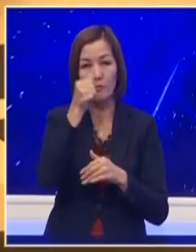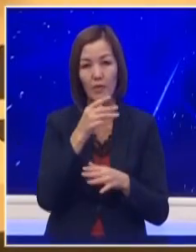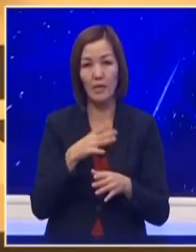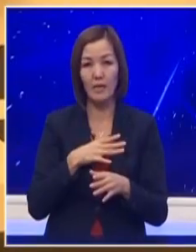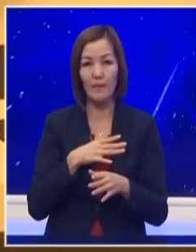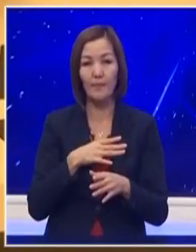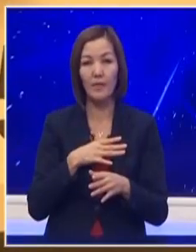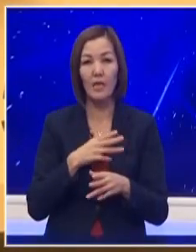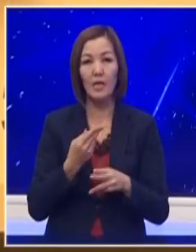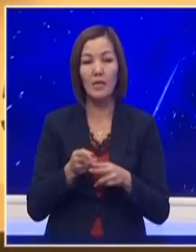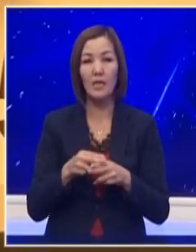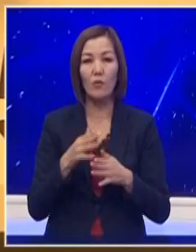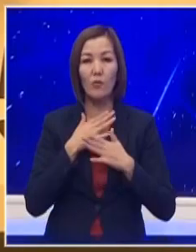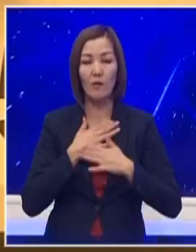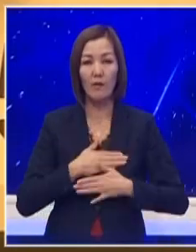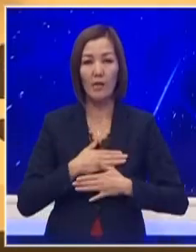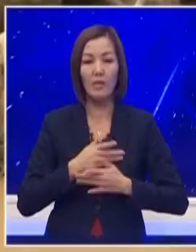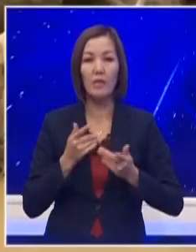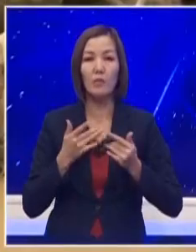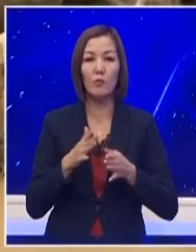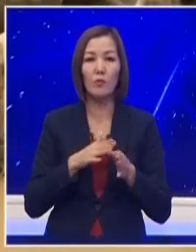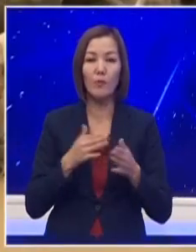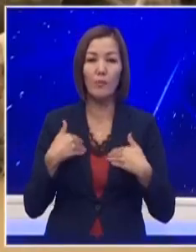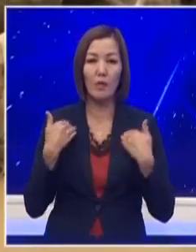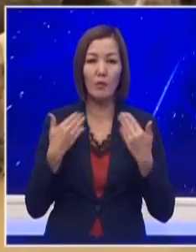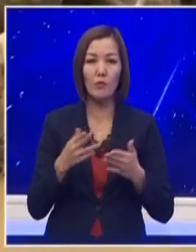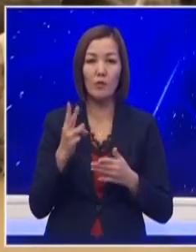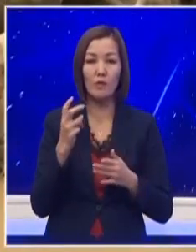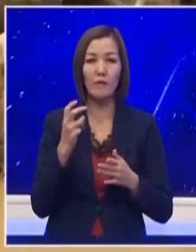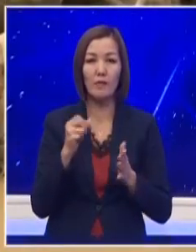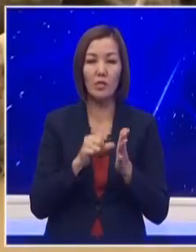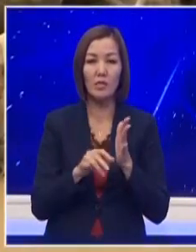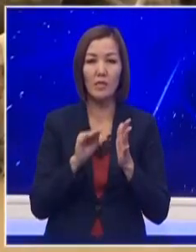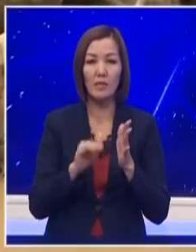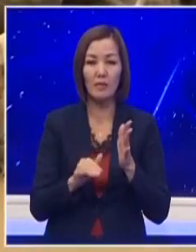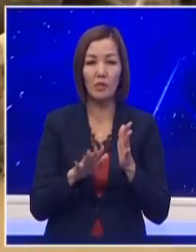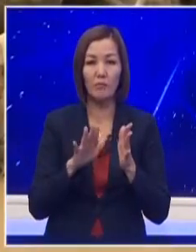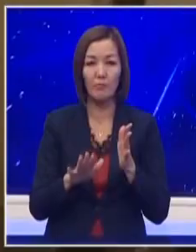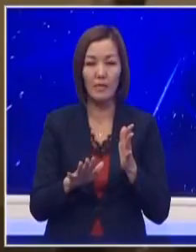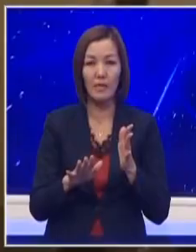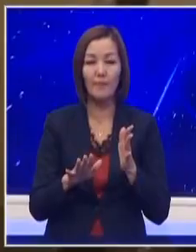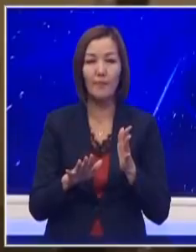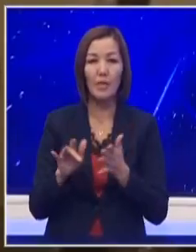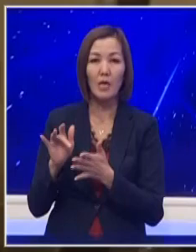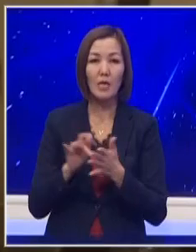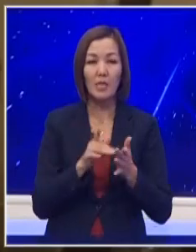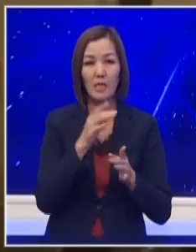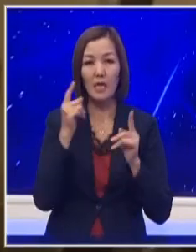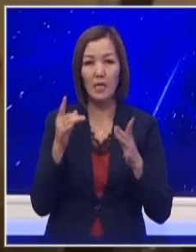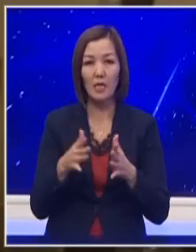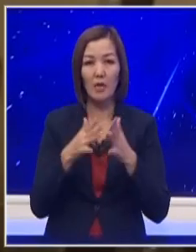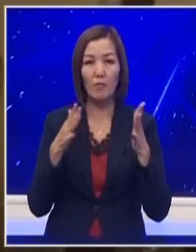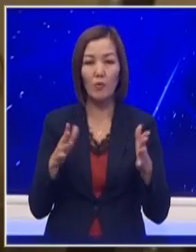летом прошлого года для удовлетворения спроса было предложено более 260 тысяч мест в разгар туристического сезона